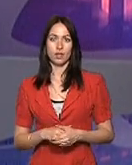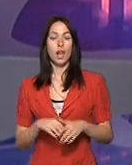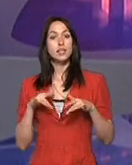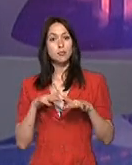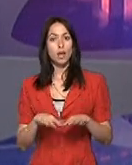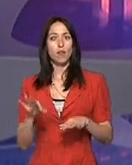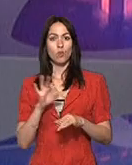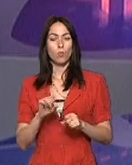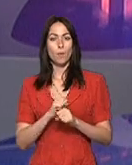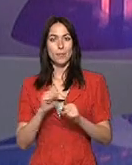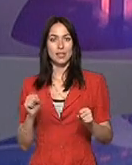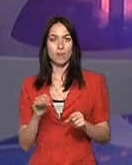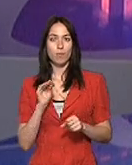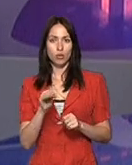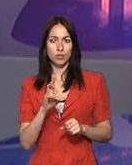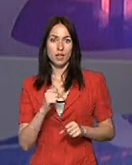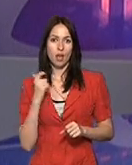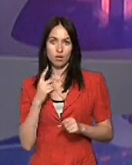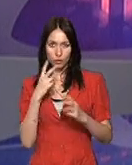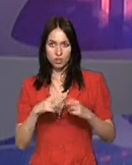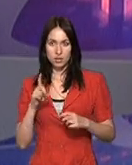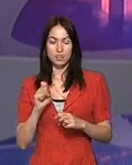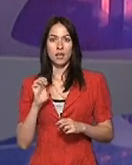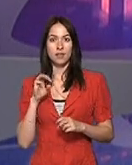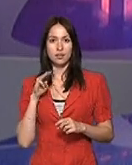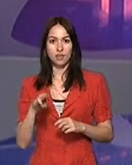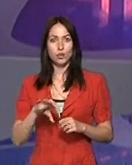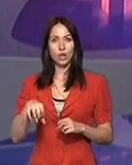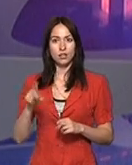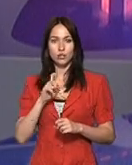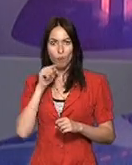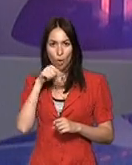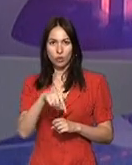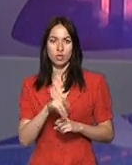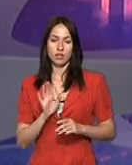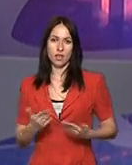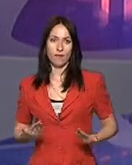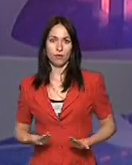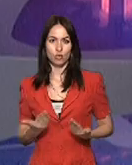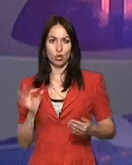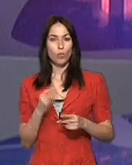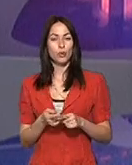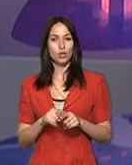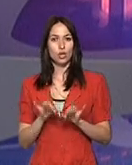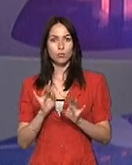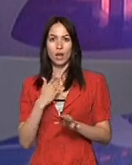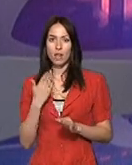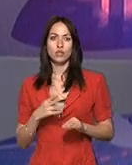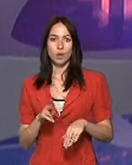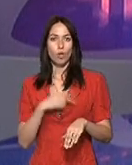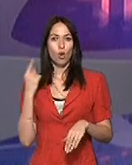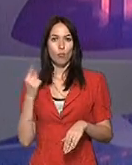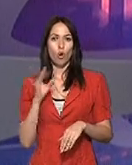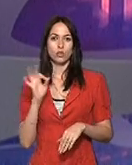Справу про підрив банкомату на Харківщині розслідують за статтею «Крадіжка з проникненням у житло». Про це розповіла речниця поліції